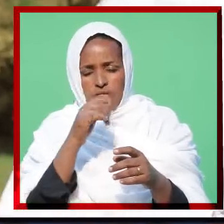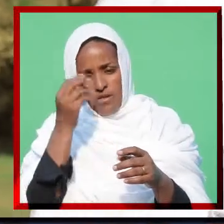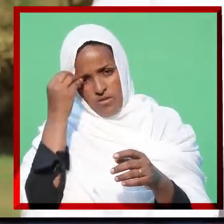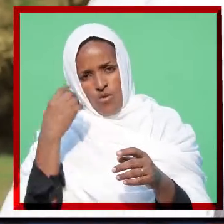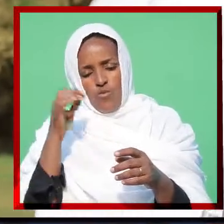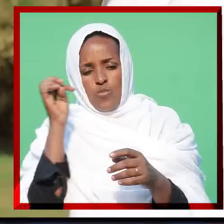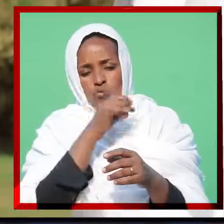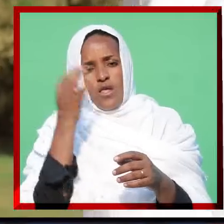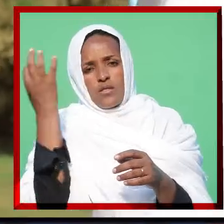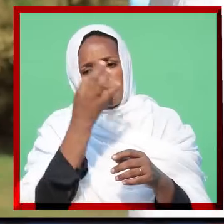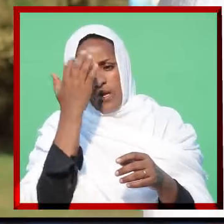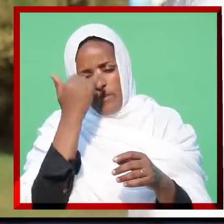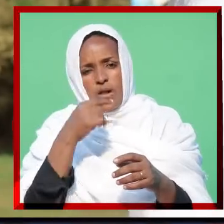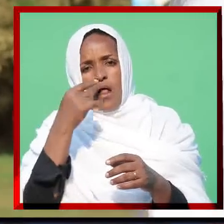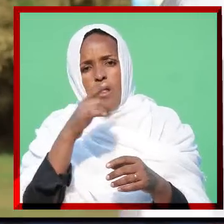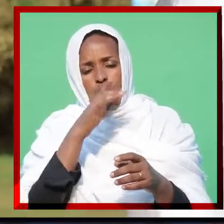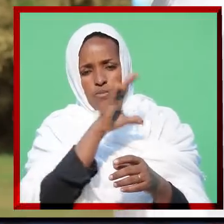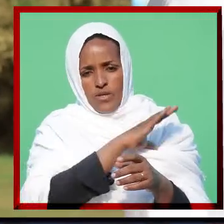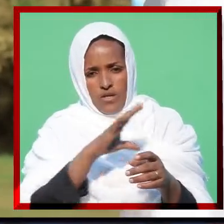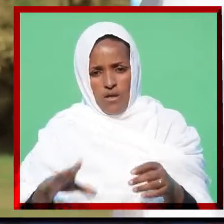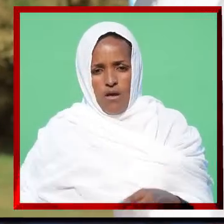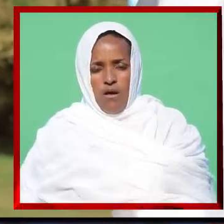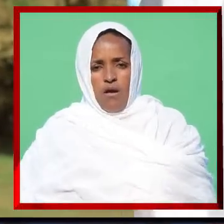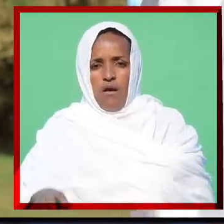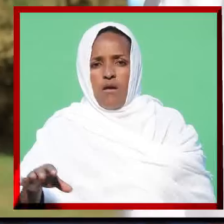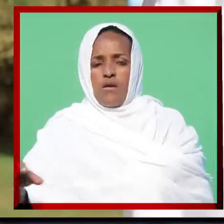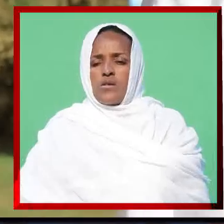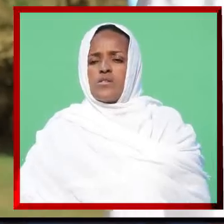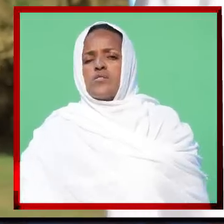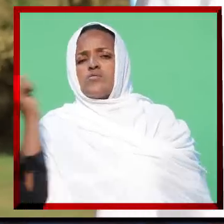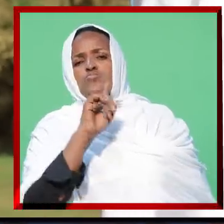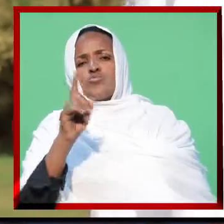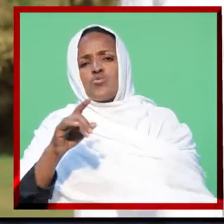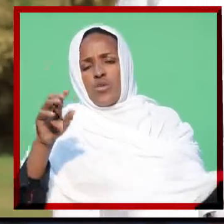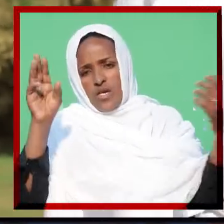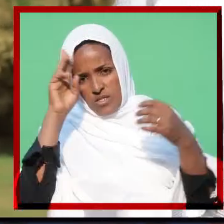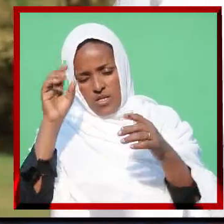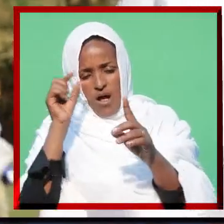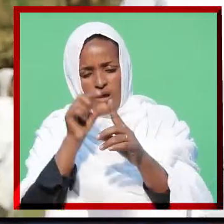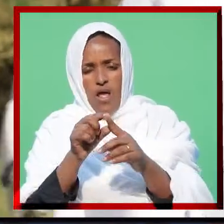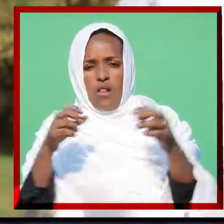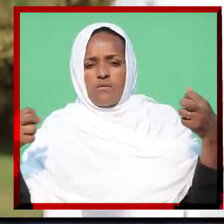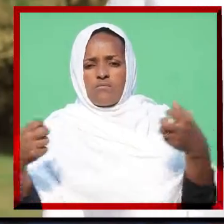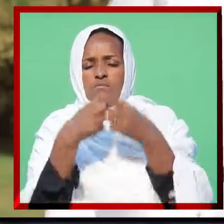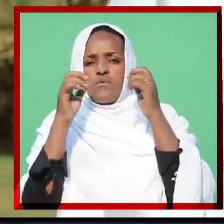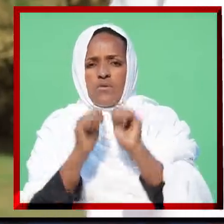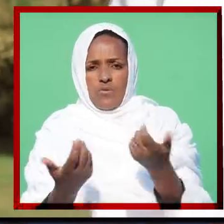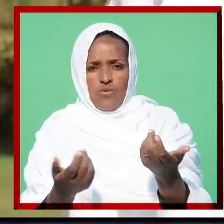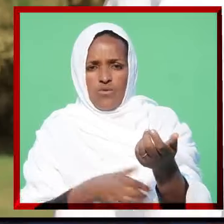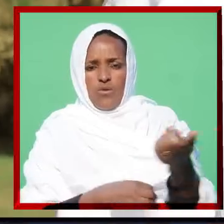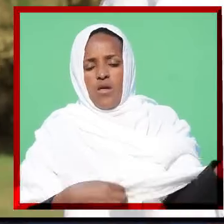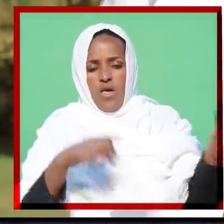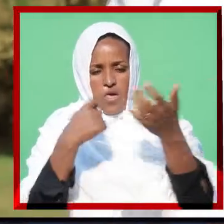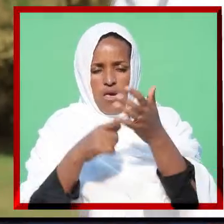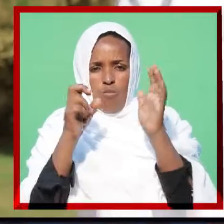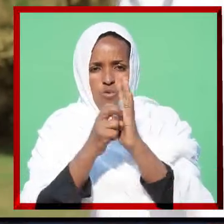በሐሰት አትመስክር ረሳው ለምን አላለውም ጌታ ምኑ ነው የሲራቅ ቃል ከወንጌል ጋር የሚጋጨው? ይሄው በወንጌል